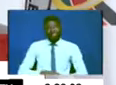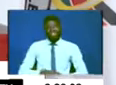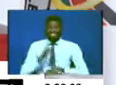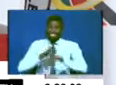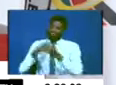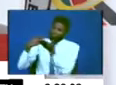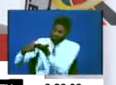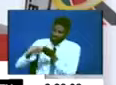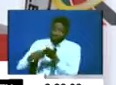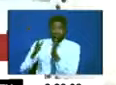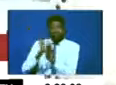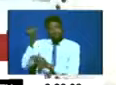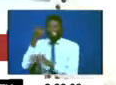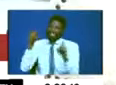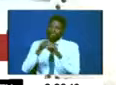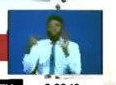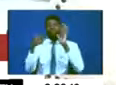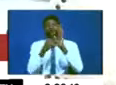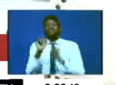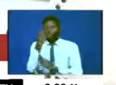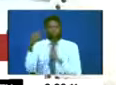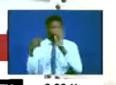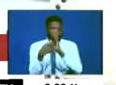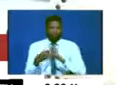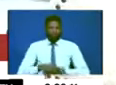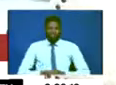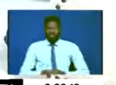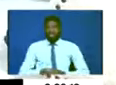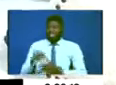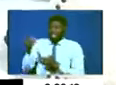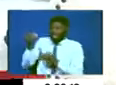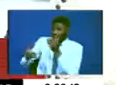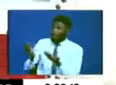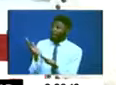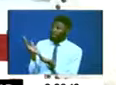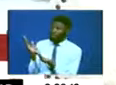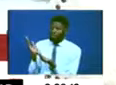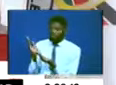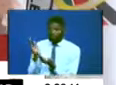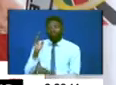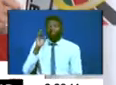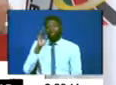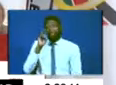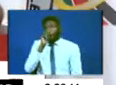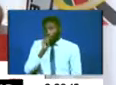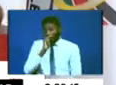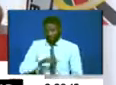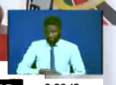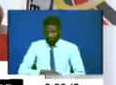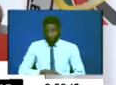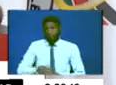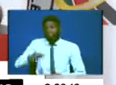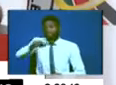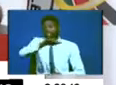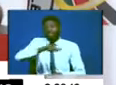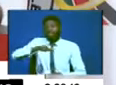la kwanza tulozungumza liko ni hili, nenda nchi jirani hapa hapa Tanzania, Zanzibar ina ndege takriban 8